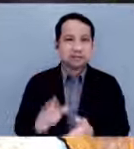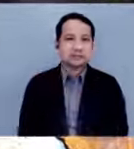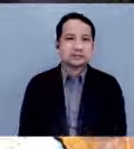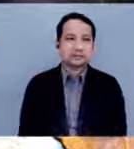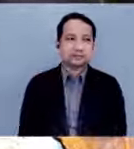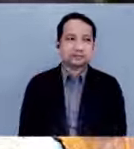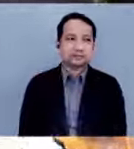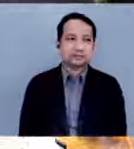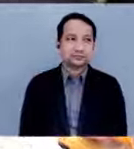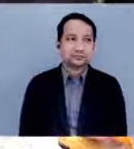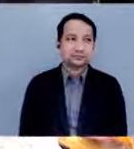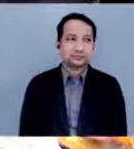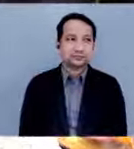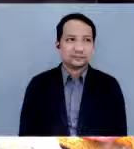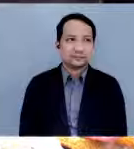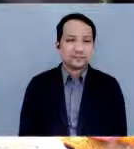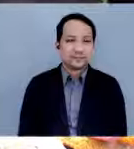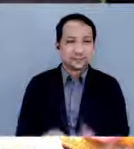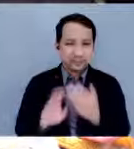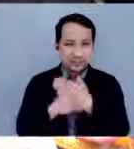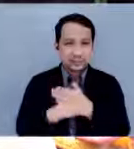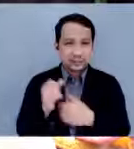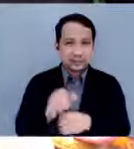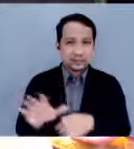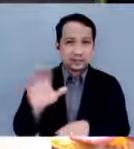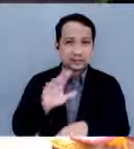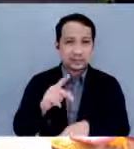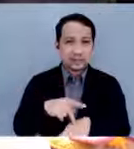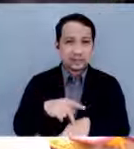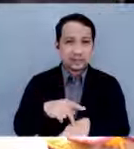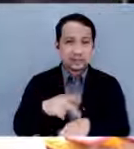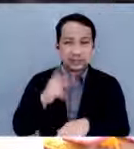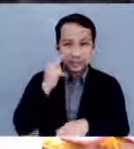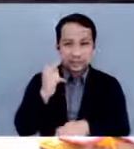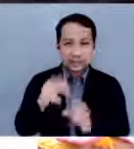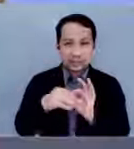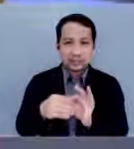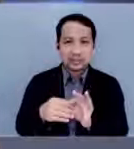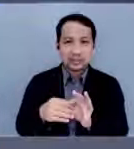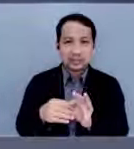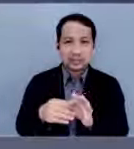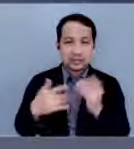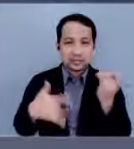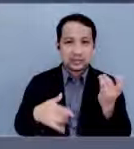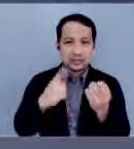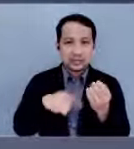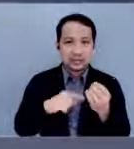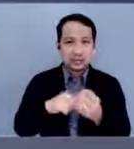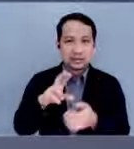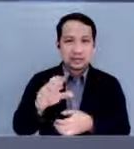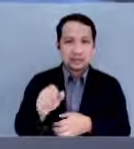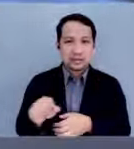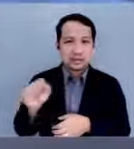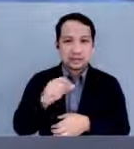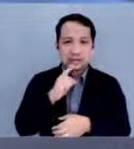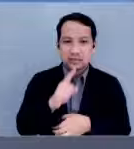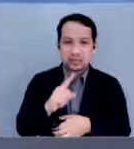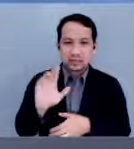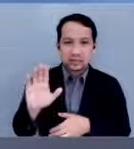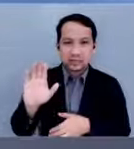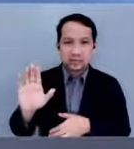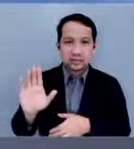Mami Chiki, sa ating pagbabalik, Rise and Shine, mga kapatid. Dahil makikijam sa atin ang rising OPM rock band na Rise